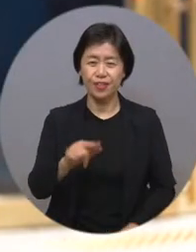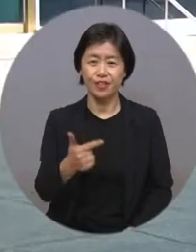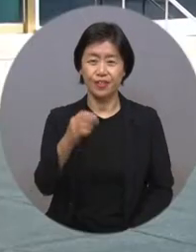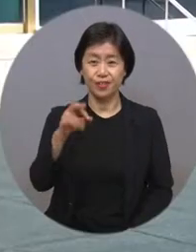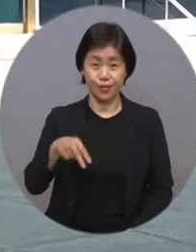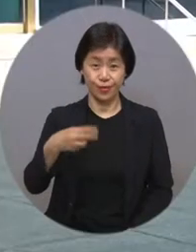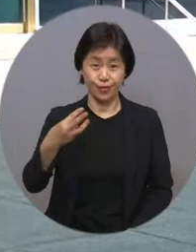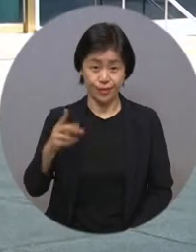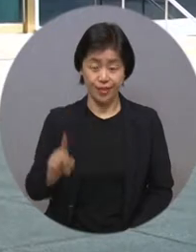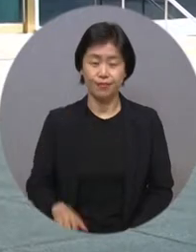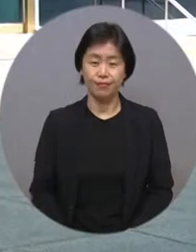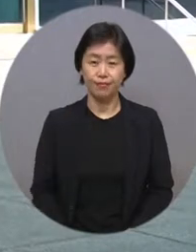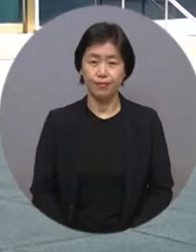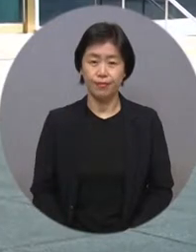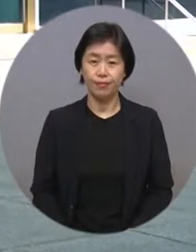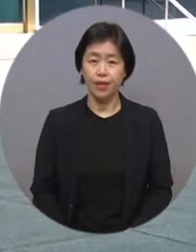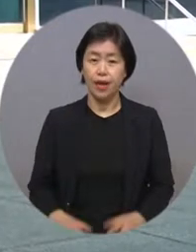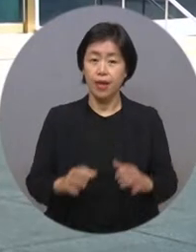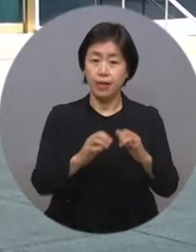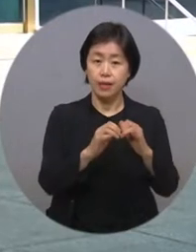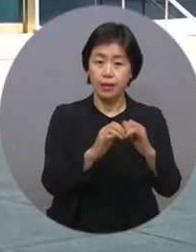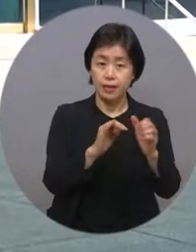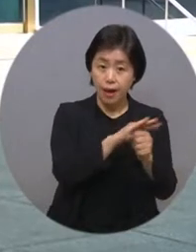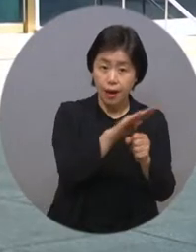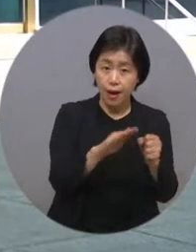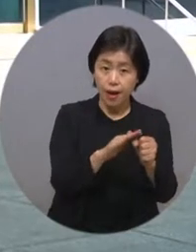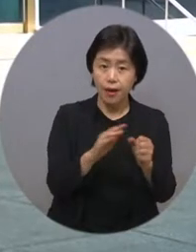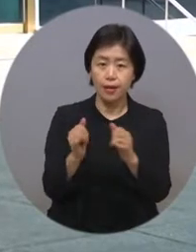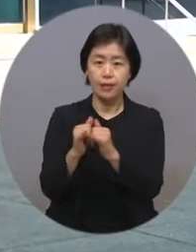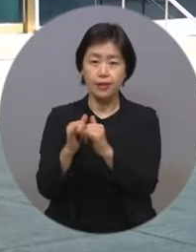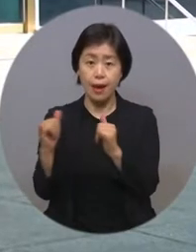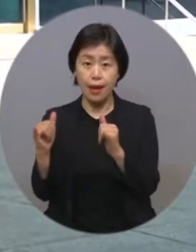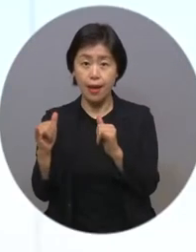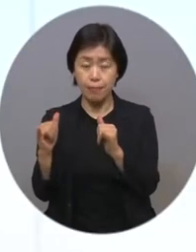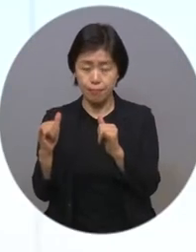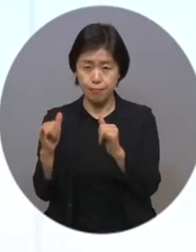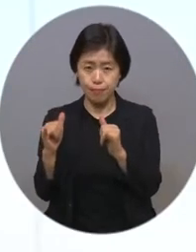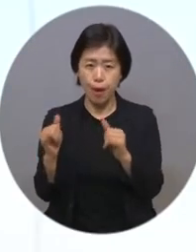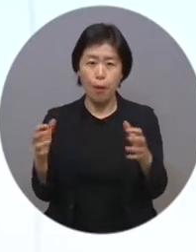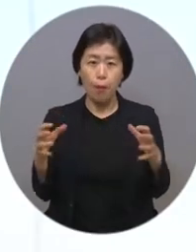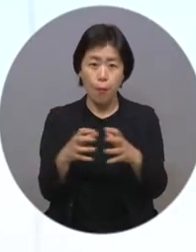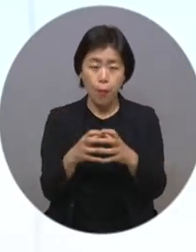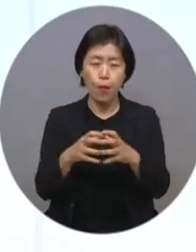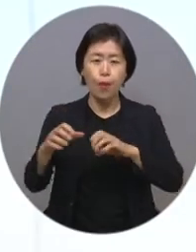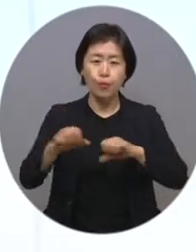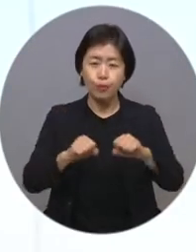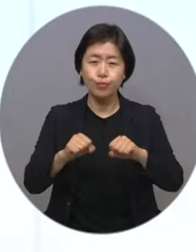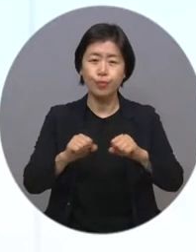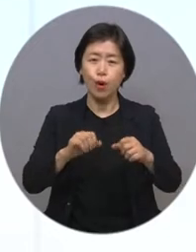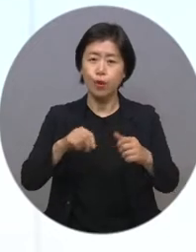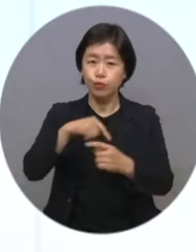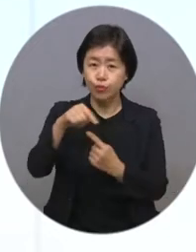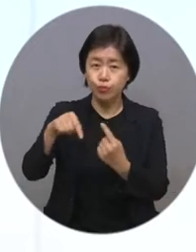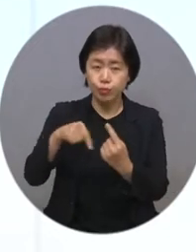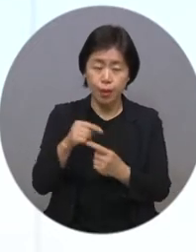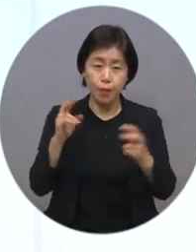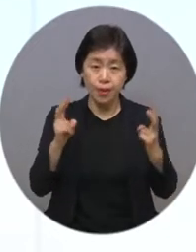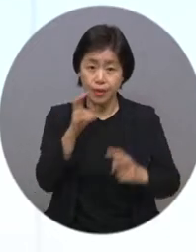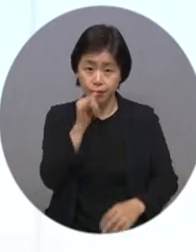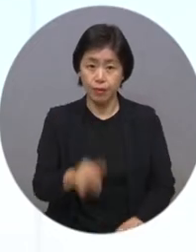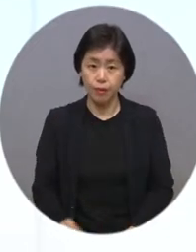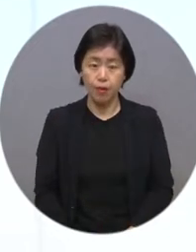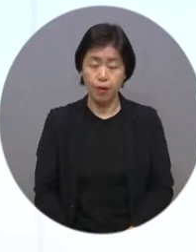전유라입니다. 사랑과 사람으로 움직이는 회사가 있습니다. 이 회사는 적극적인 장애사원